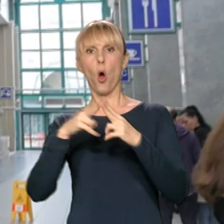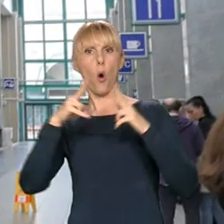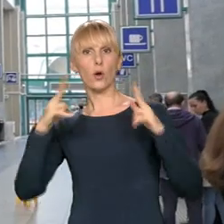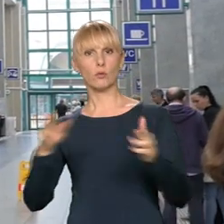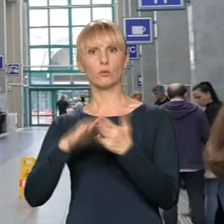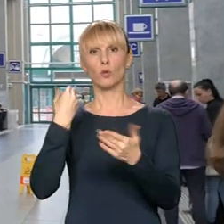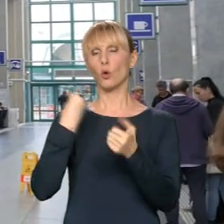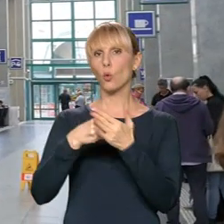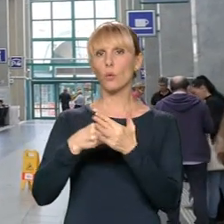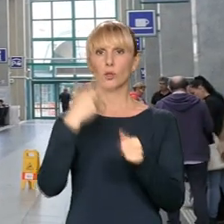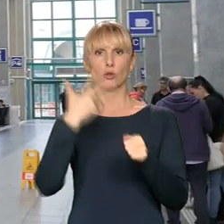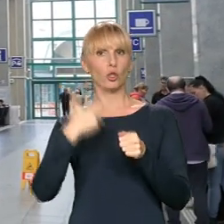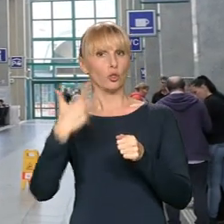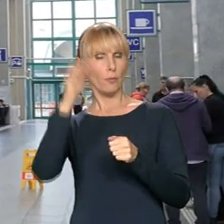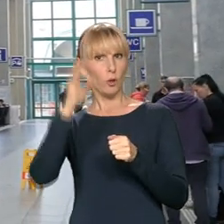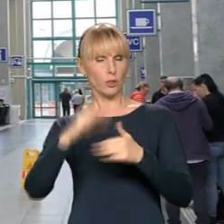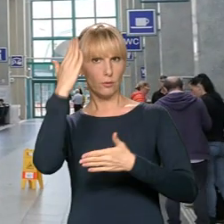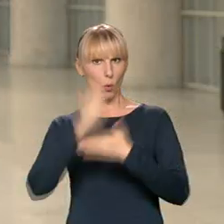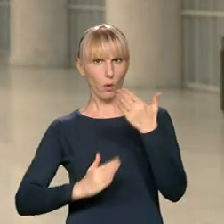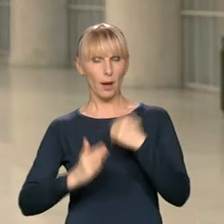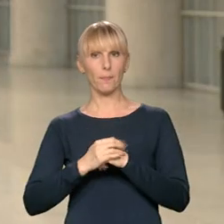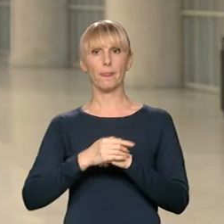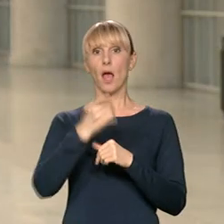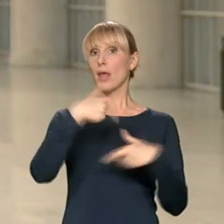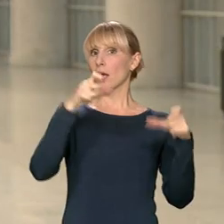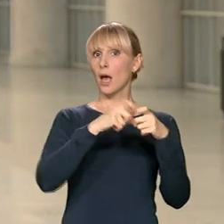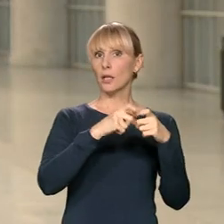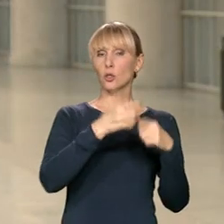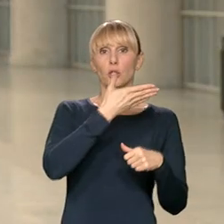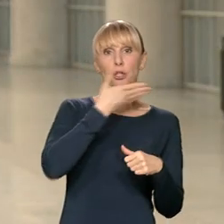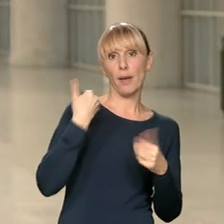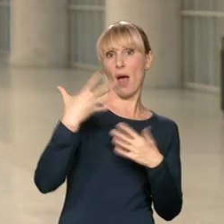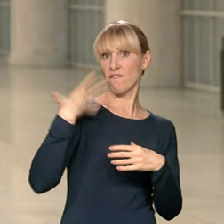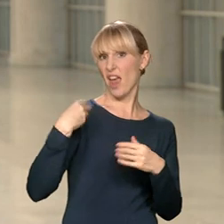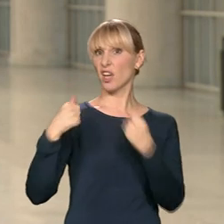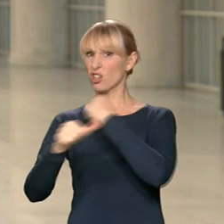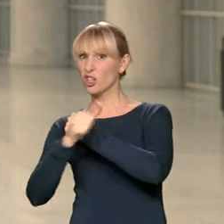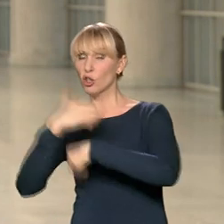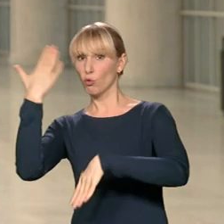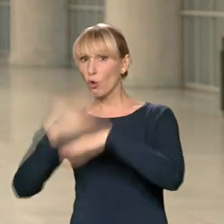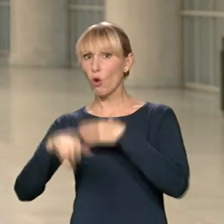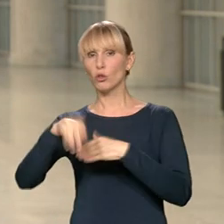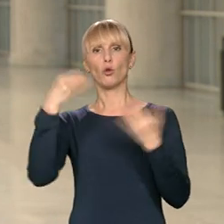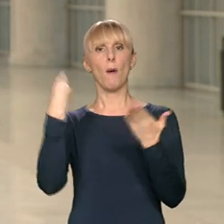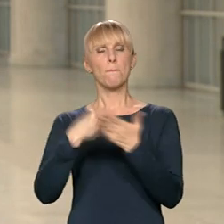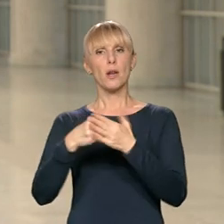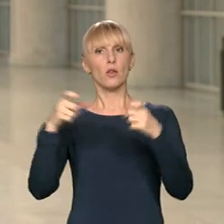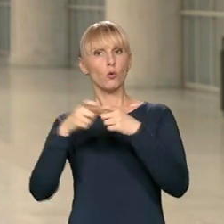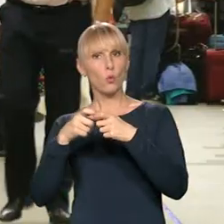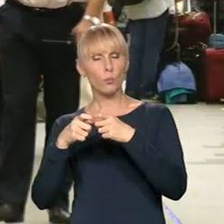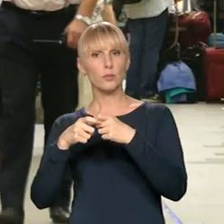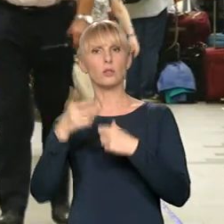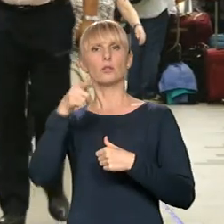z 30% zniżką. Osoby, które tej karty nie mają, natomiast ukończyły 60 rok życia, mogą kupić bilet jednorazowy